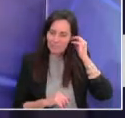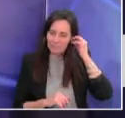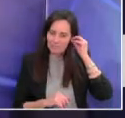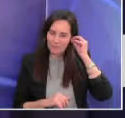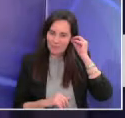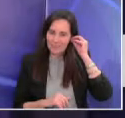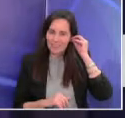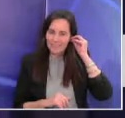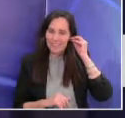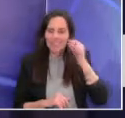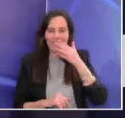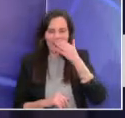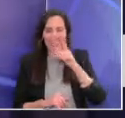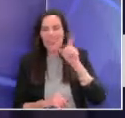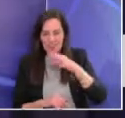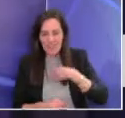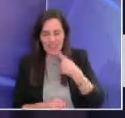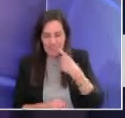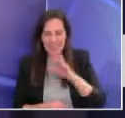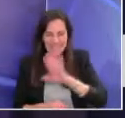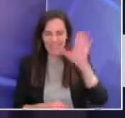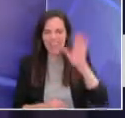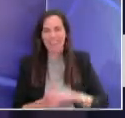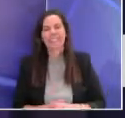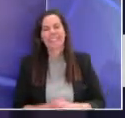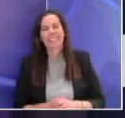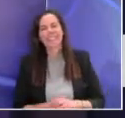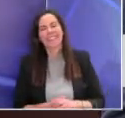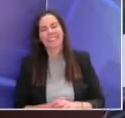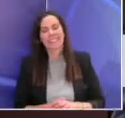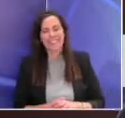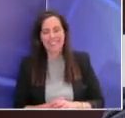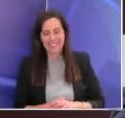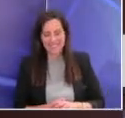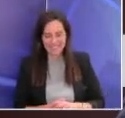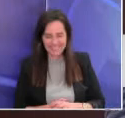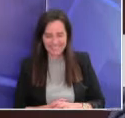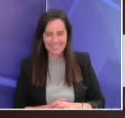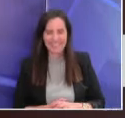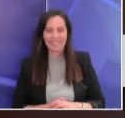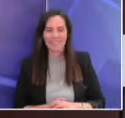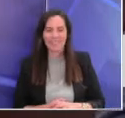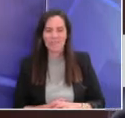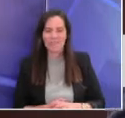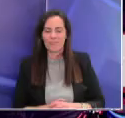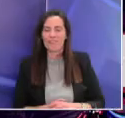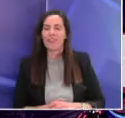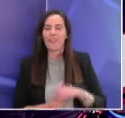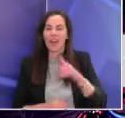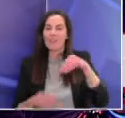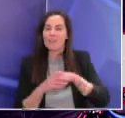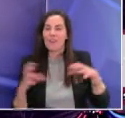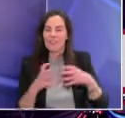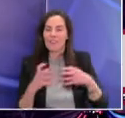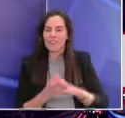רק הני, היינו ניוד, זובי דזיין ואף בית יוד דלת, הכל בסדר. קו תחתון ב... הנה, אני זובדה מצטרף למפלגתו